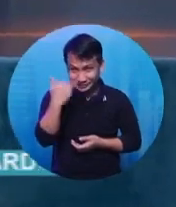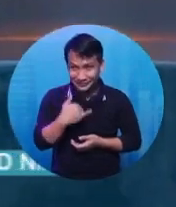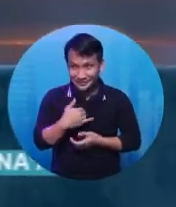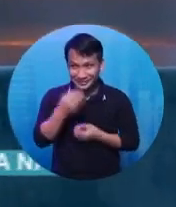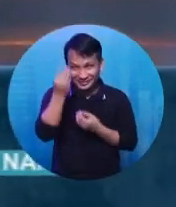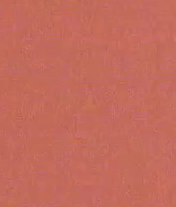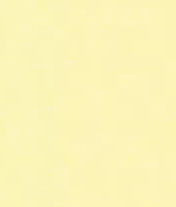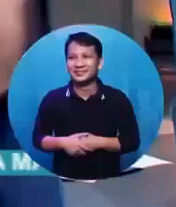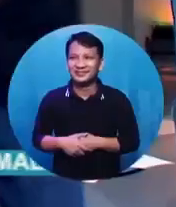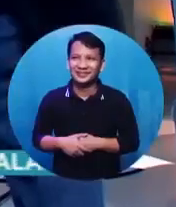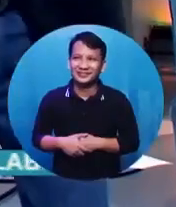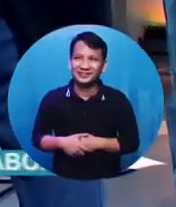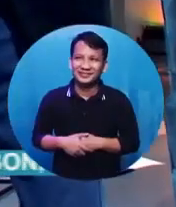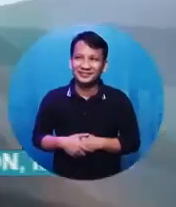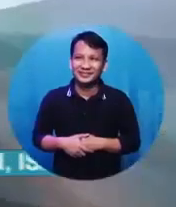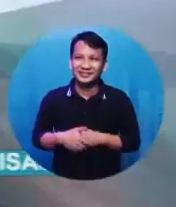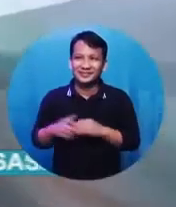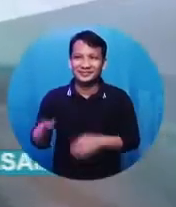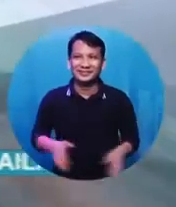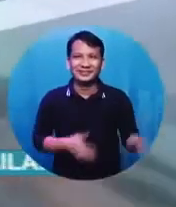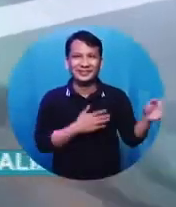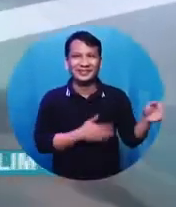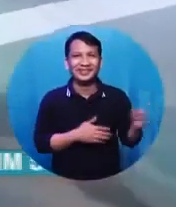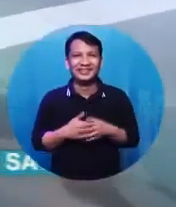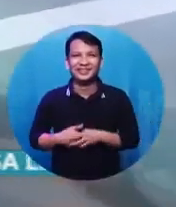ako sasayaw.